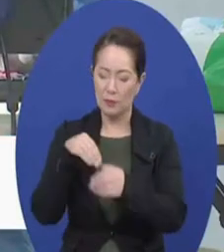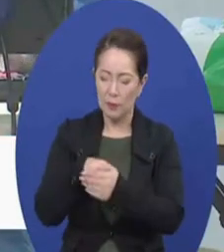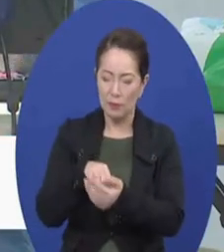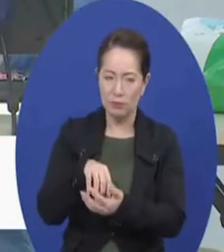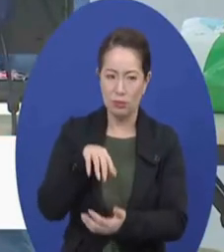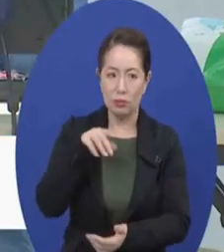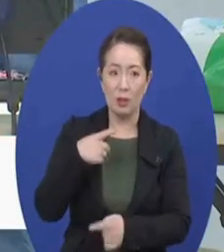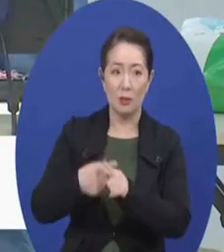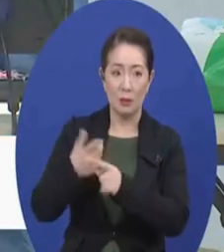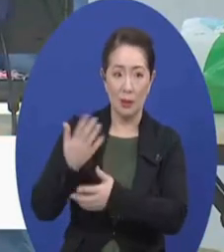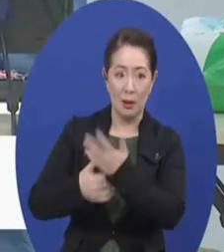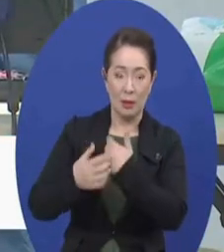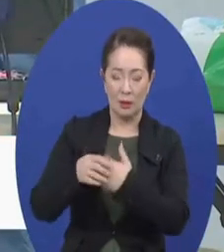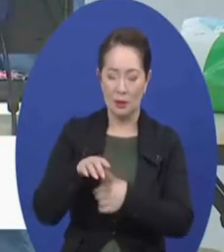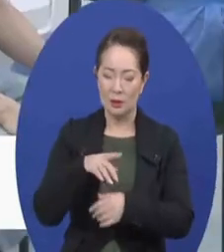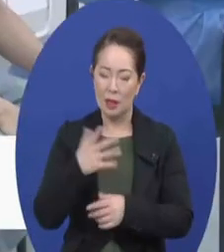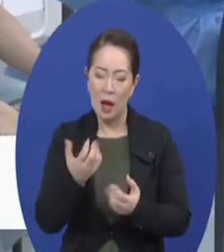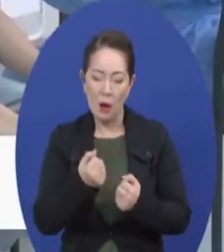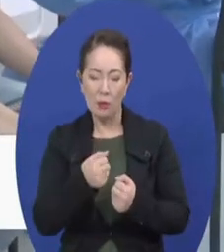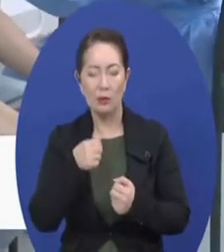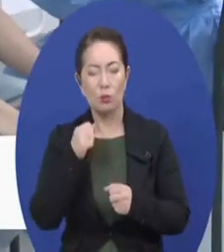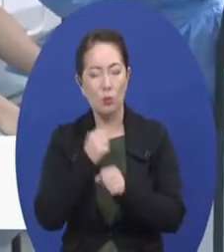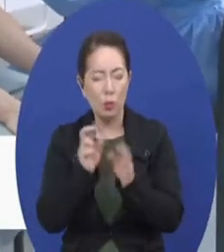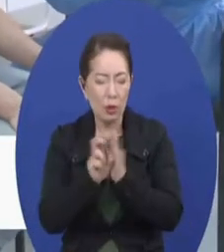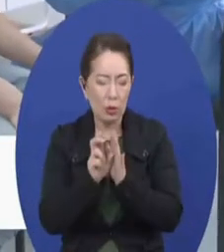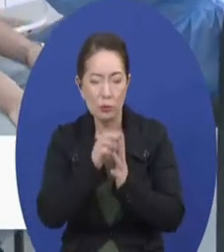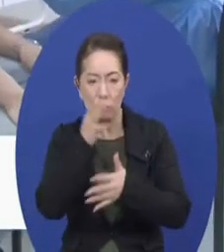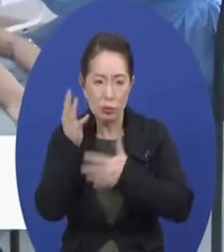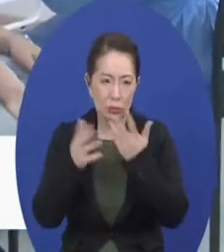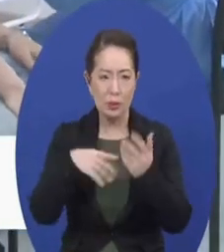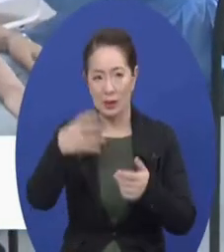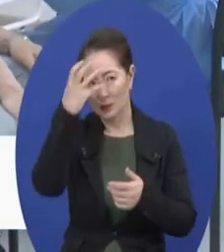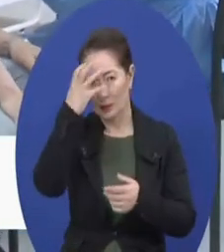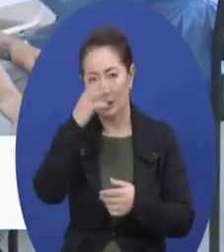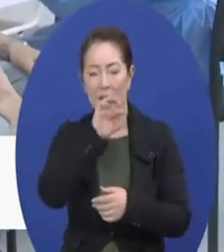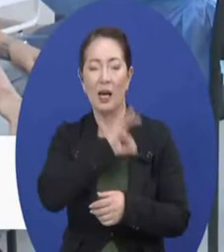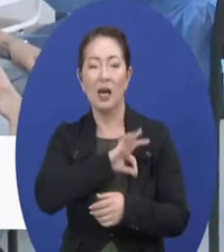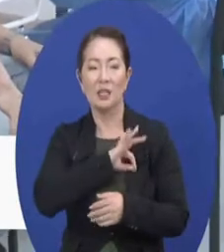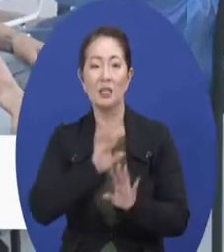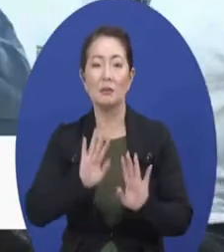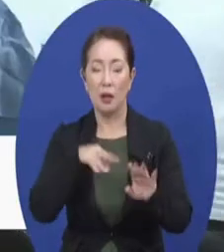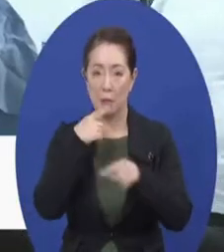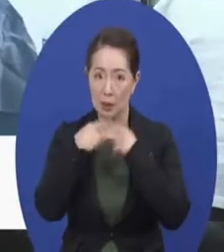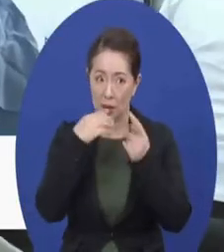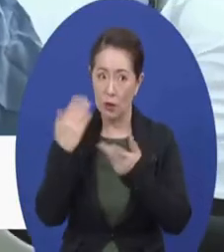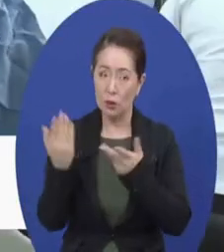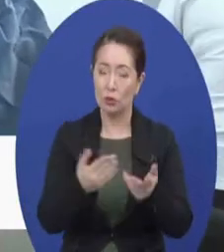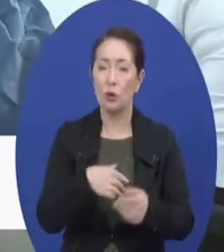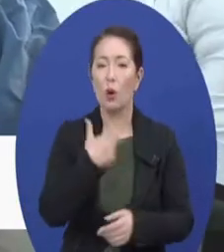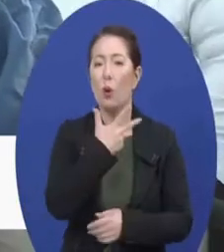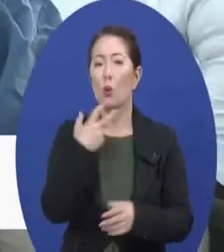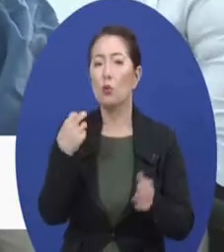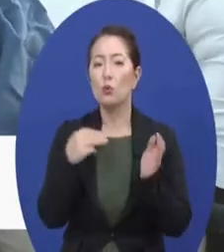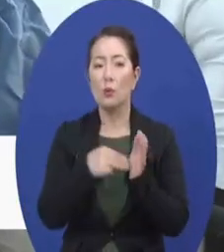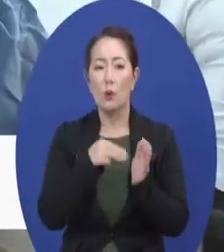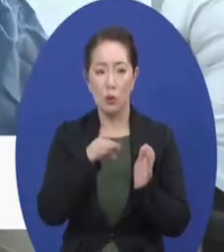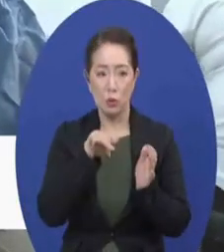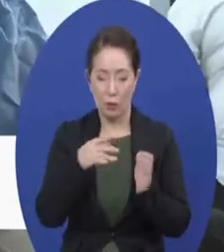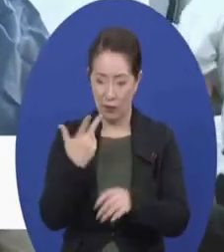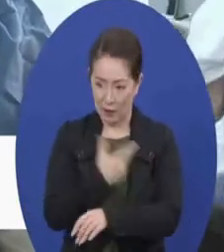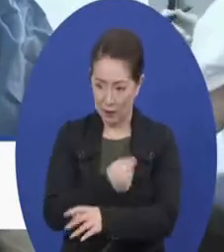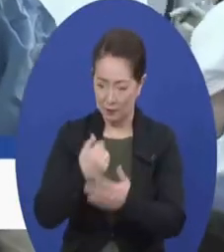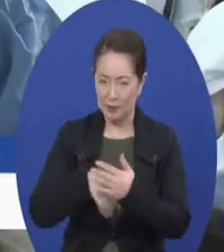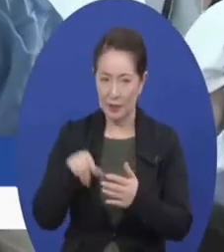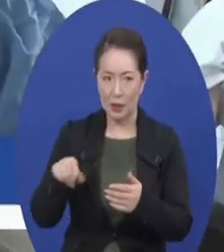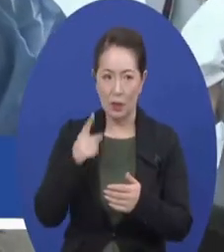нэмэгдүүлж татж авах бүхэл боломжоо засгийн газар ашиглаж байгаа гэж ерөнхий сайд мэдээллээ. За 300 мянган тон вакцин орж ирлээ гэхэд заавал